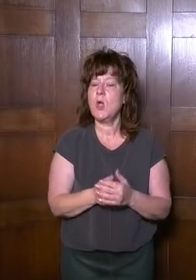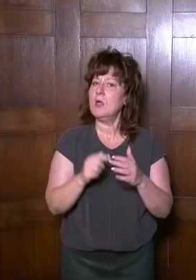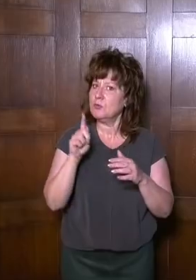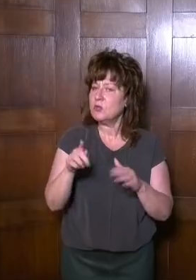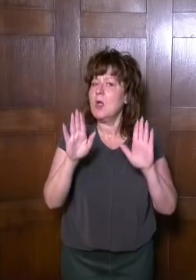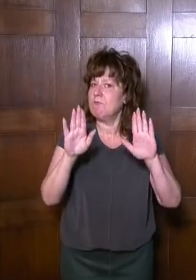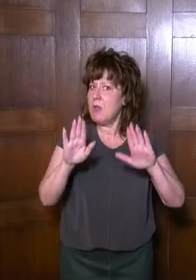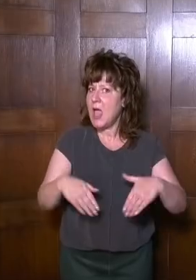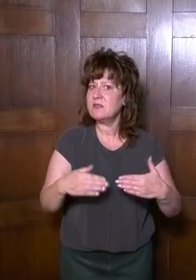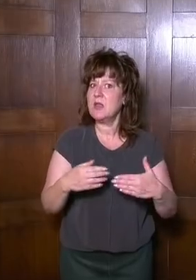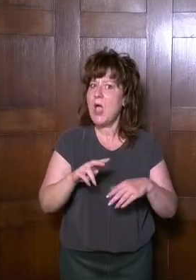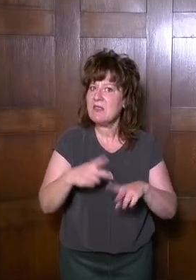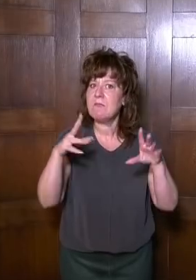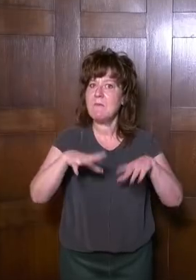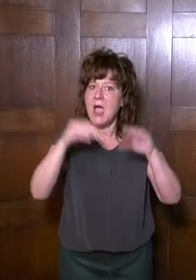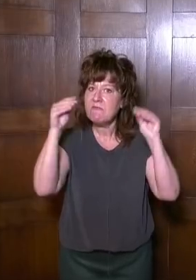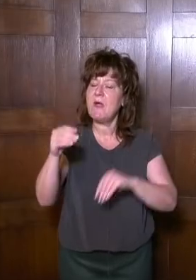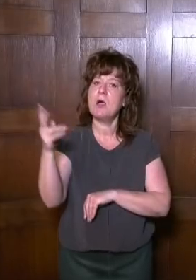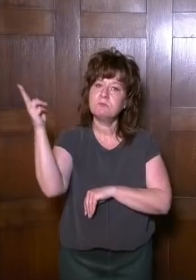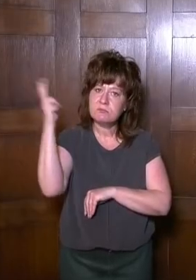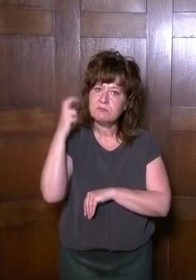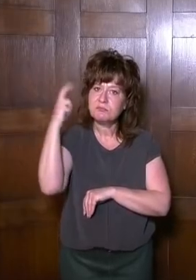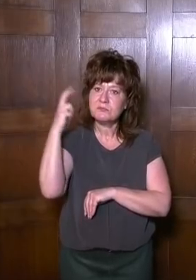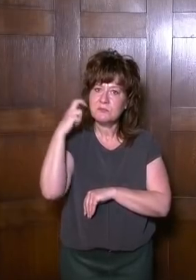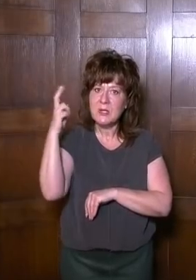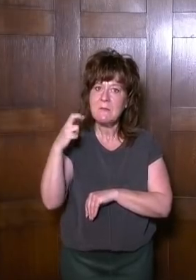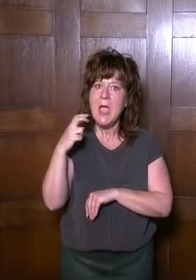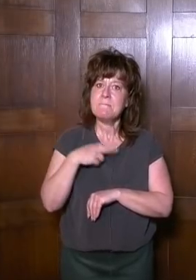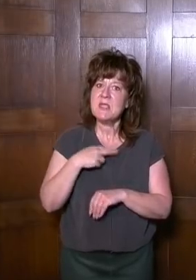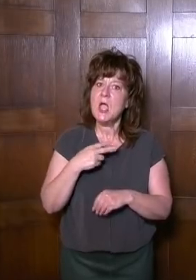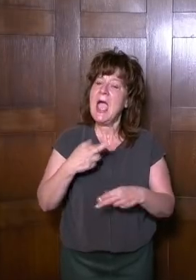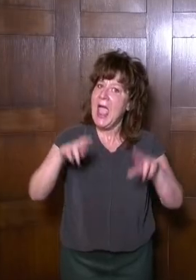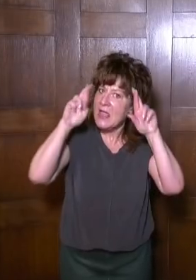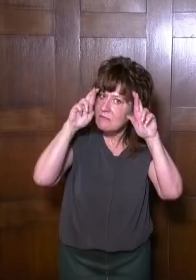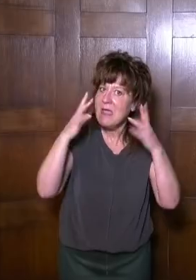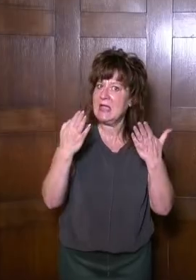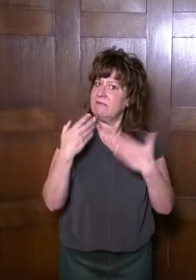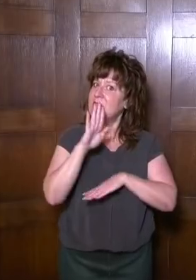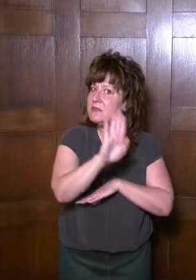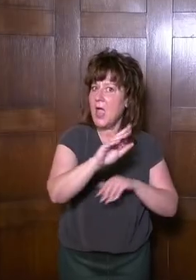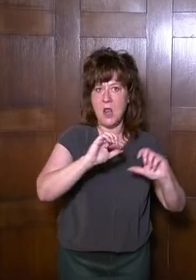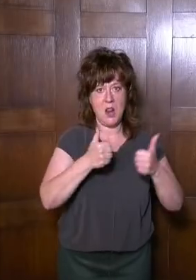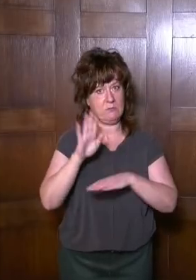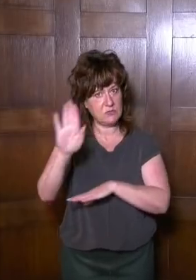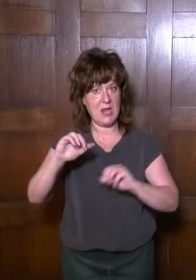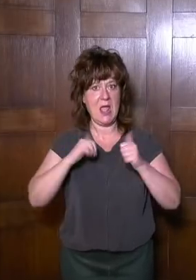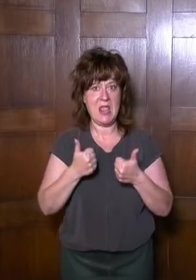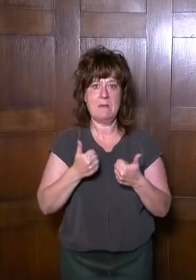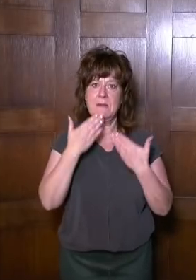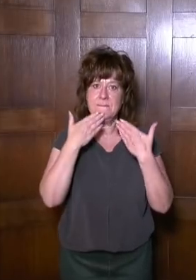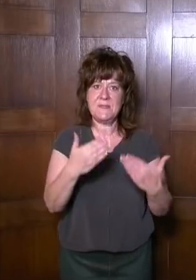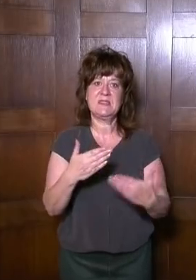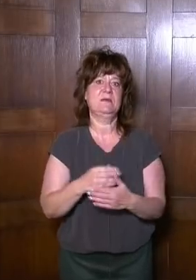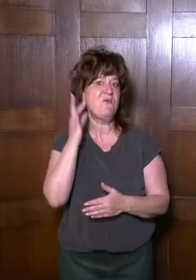dort und hören erst mal mit Wertschätzung, was hat der andere jeweils erlebt mit diesen Maßnahmen. Bitte,